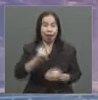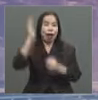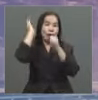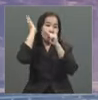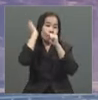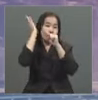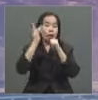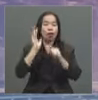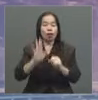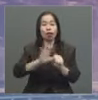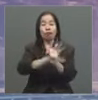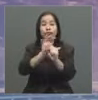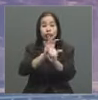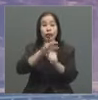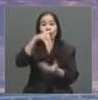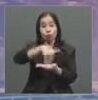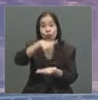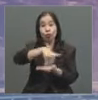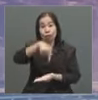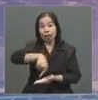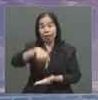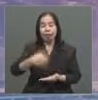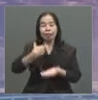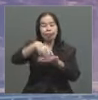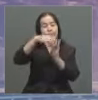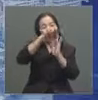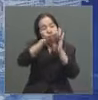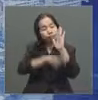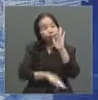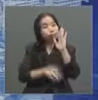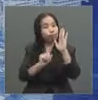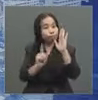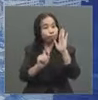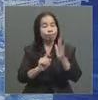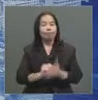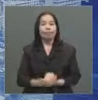แพทย์ทวีสินวิษณุโยธินชี้แจงในรายละเอียดค่ะ